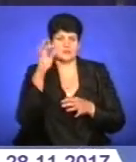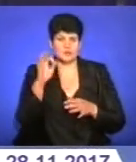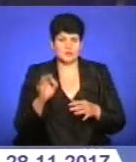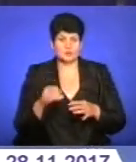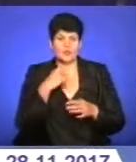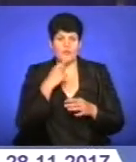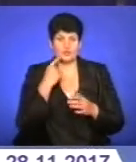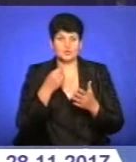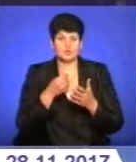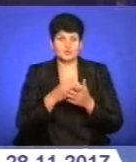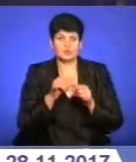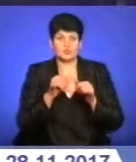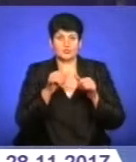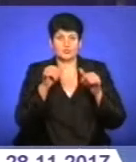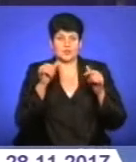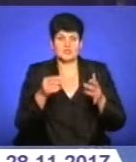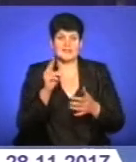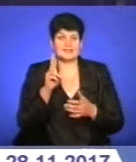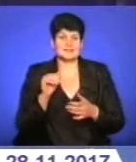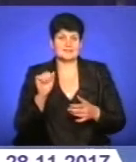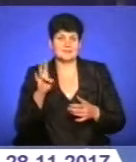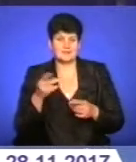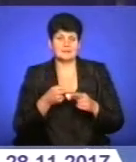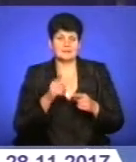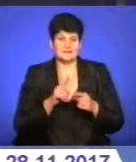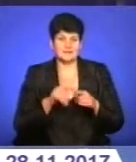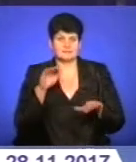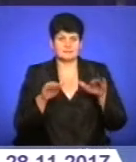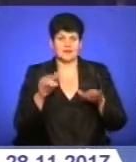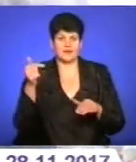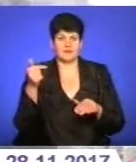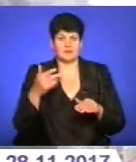кажуть, здорожчання спричинило підняття цін на нафту та нестабільність гривні.